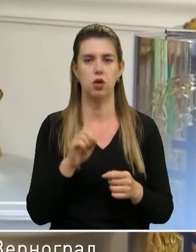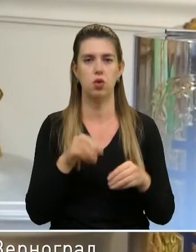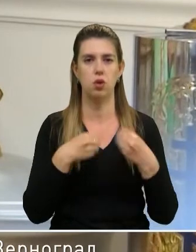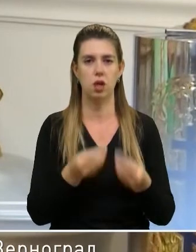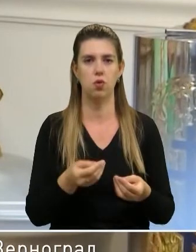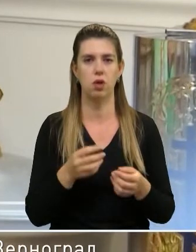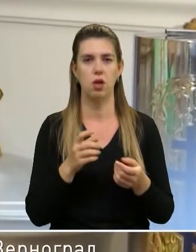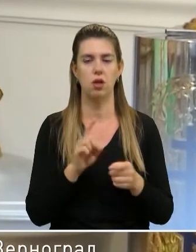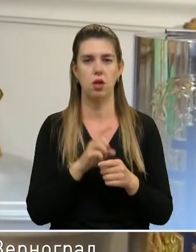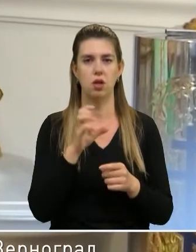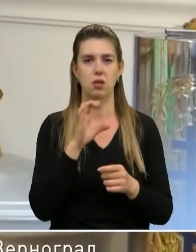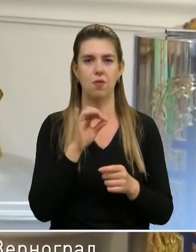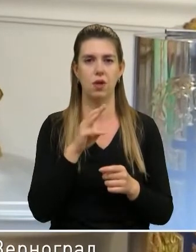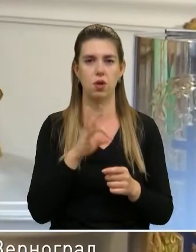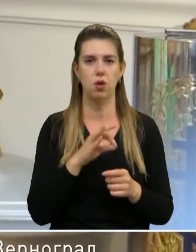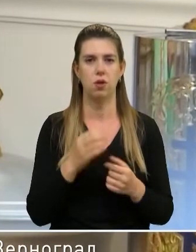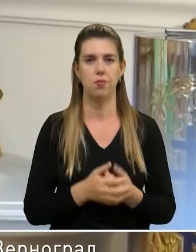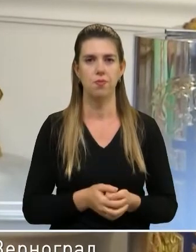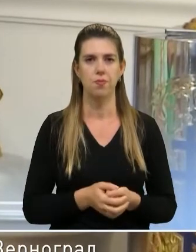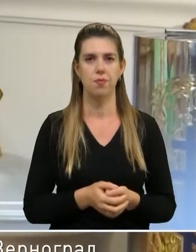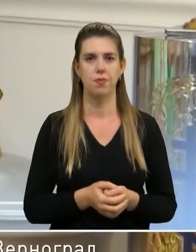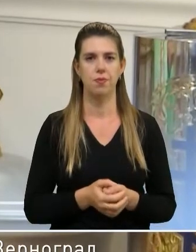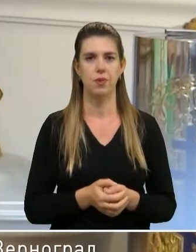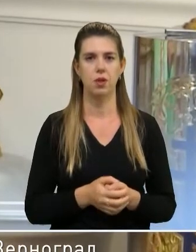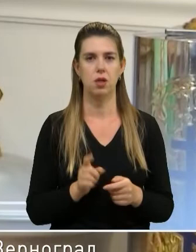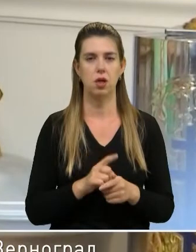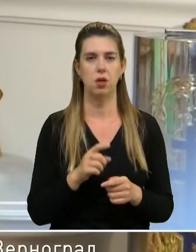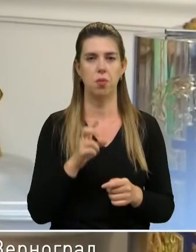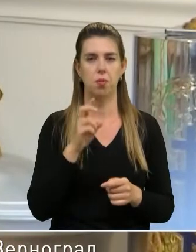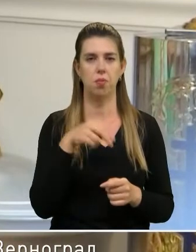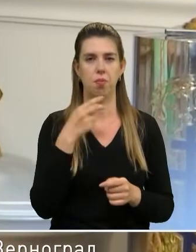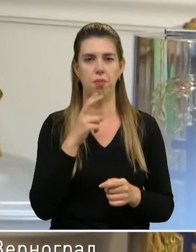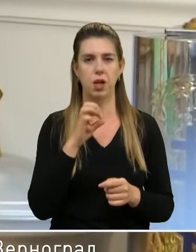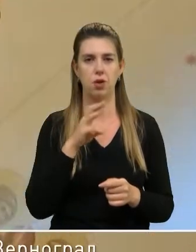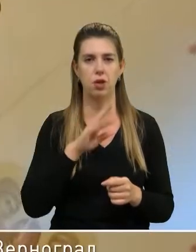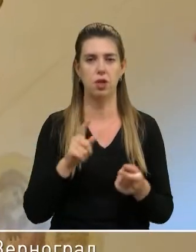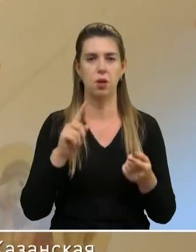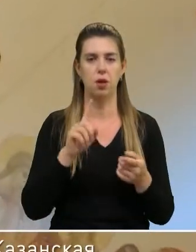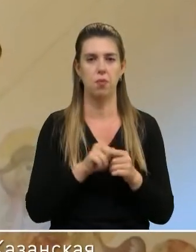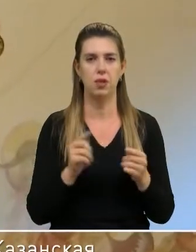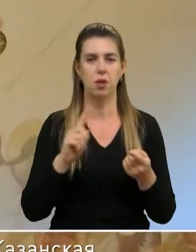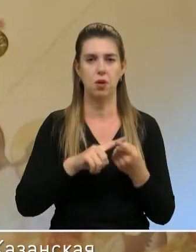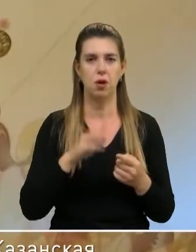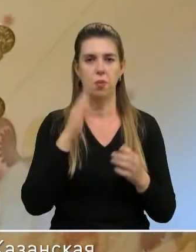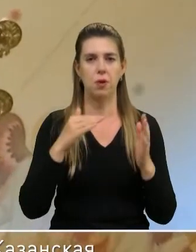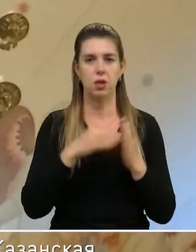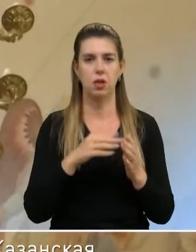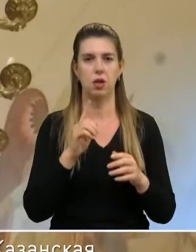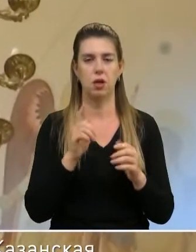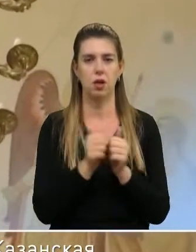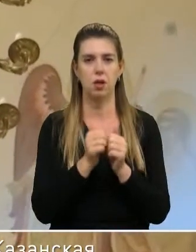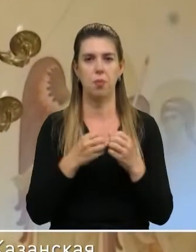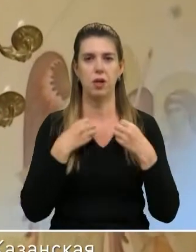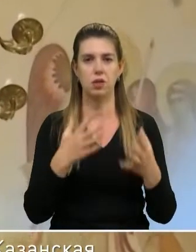какую-то святость или какое-то определенное благодать через прикосновение, соприкосновение с ней. Святая вода появляется из традиции